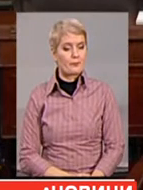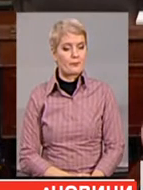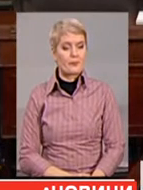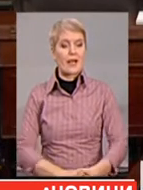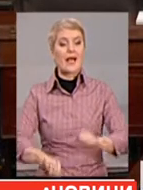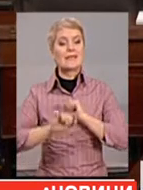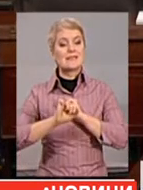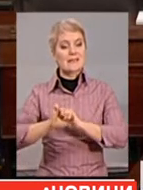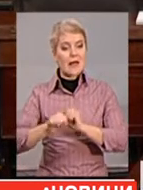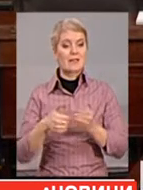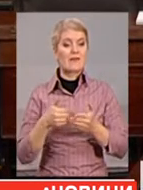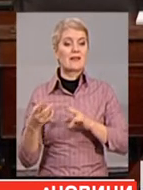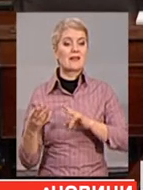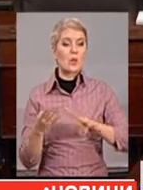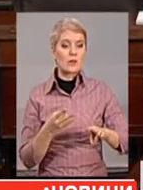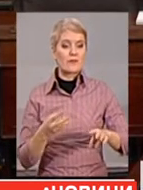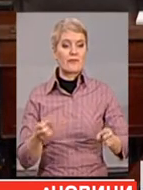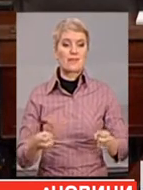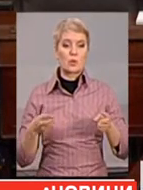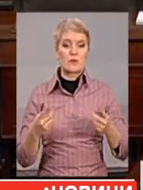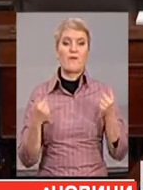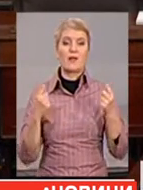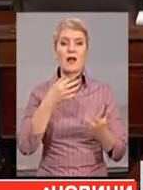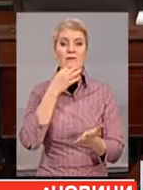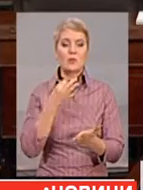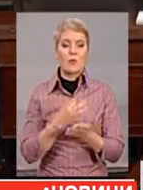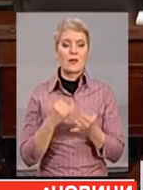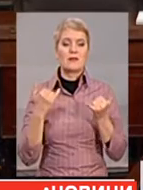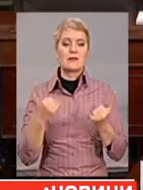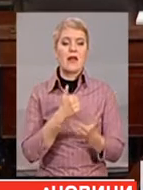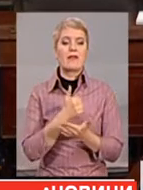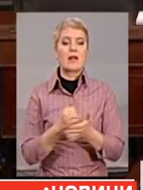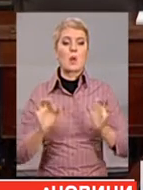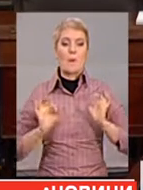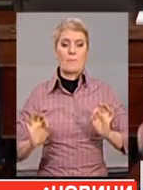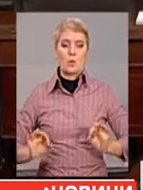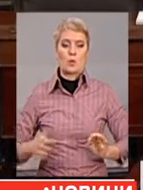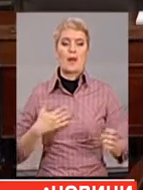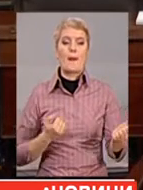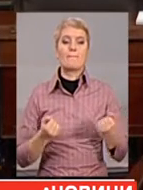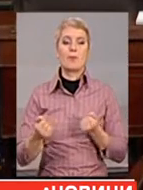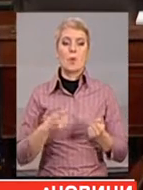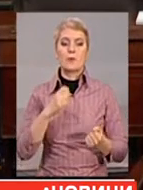Захист від терористів та злочинців – це велика відповідальність для генерального прокурора. Я боротимуся за наші цінності і